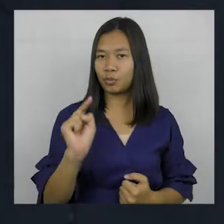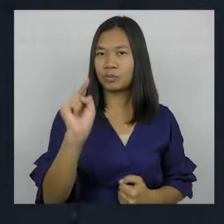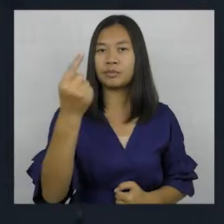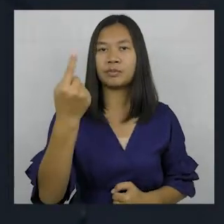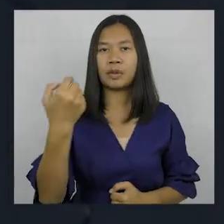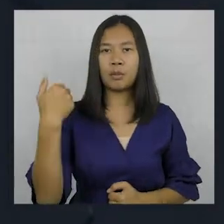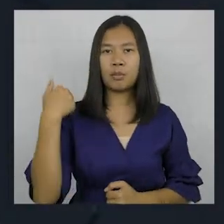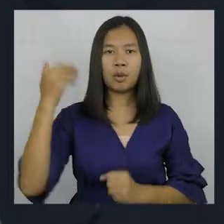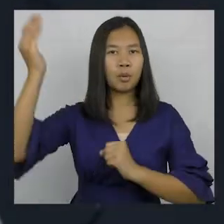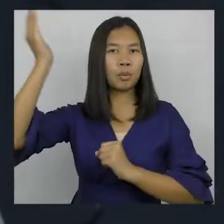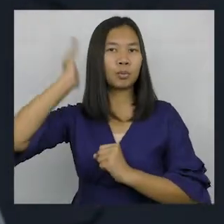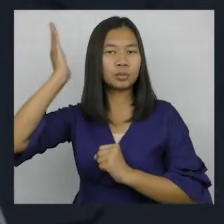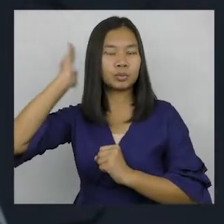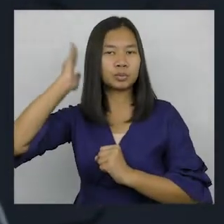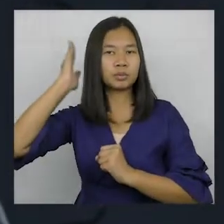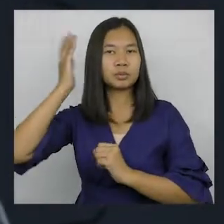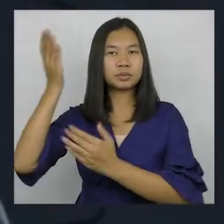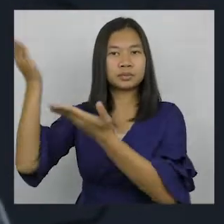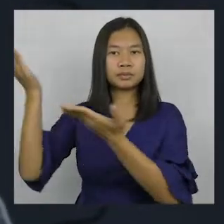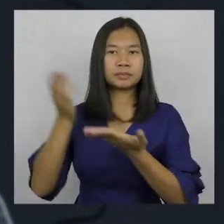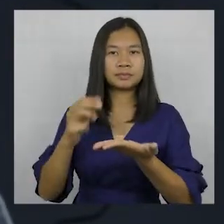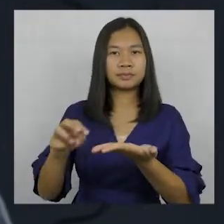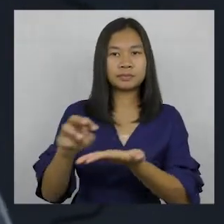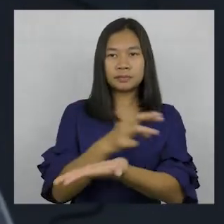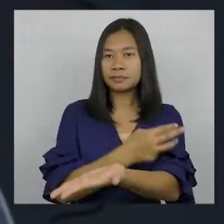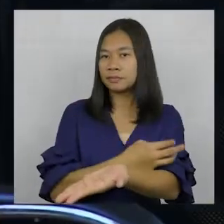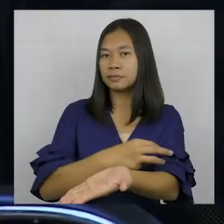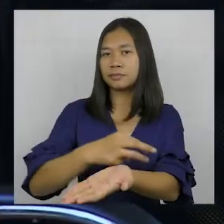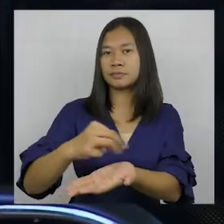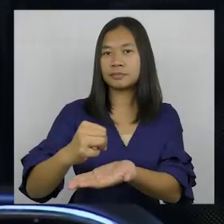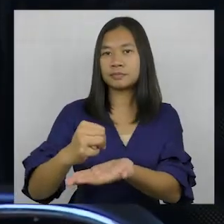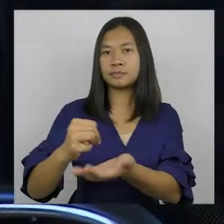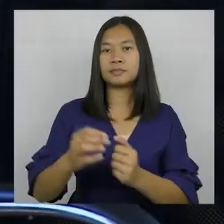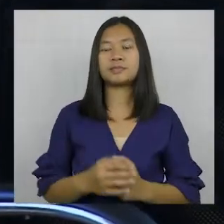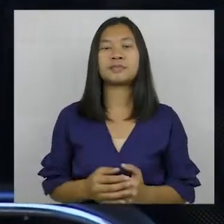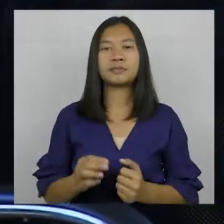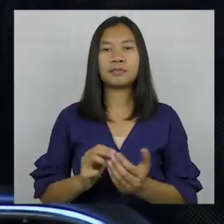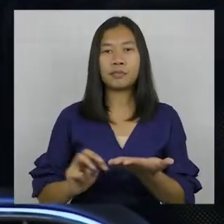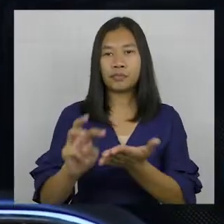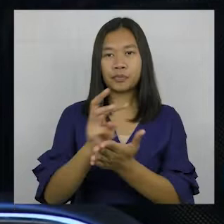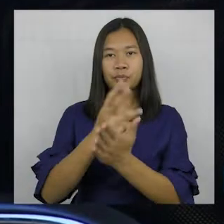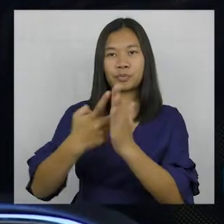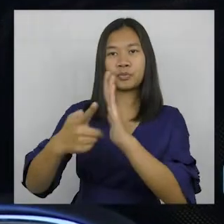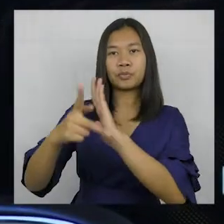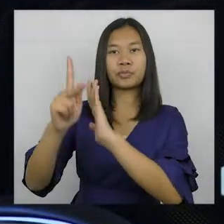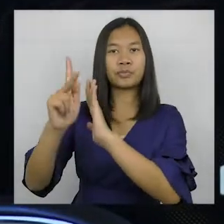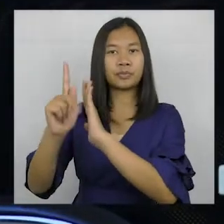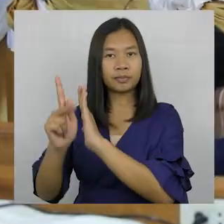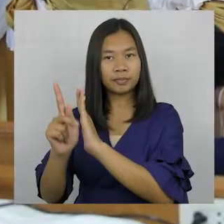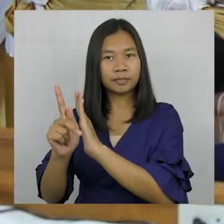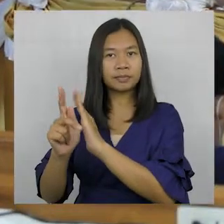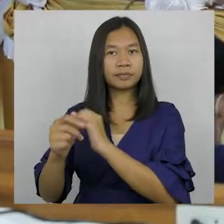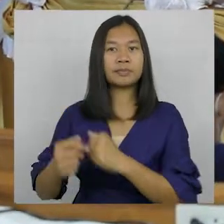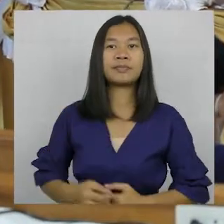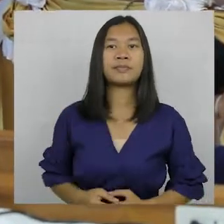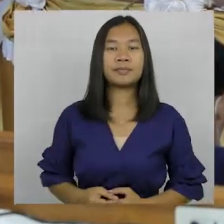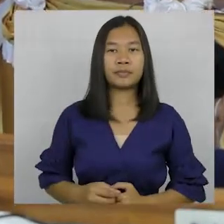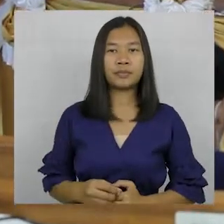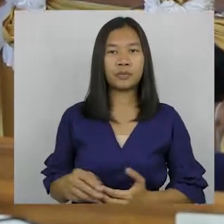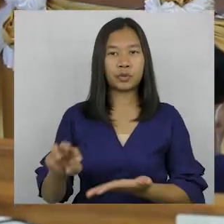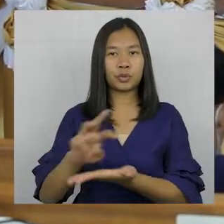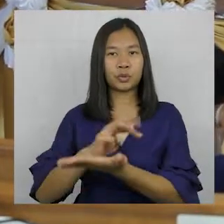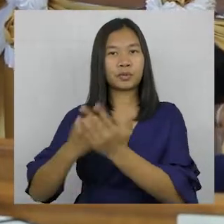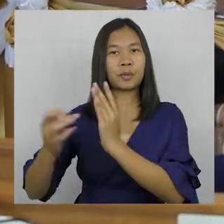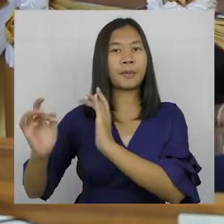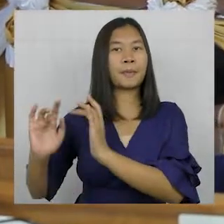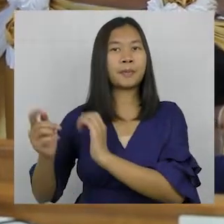ติใหม่โดยมีวิทยากรผู้ทรงคุณวุฒิจากมหาวิทยาลัยมหาสารคามมหาวิทยาลัยขอนแก่นวิทยาเขตหนองคายม